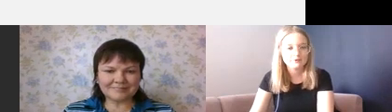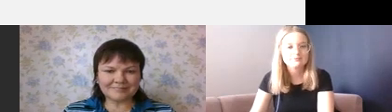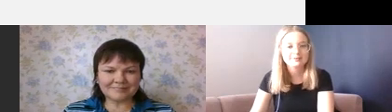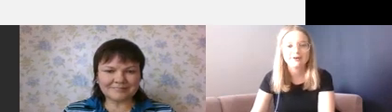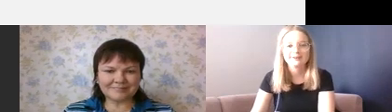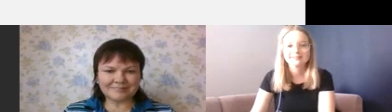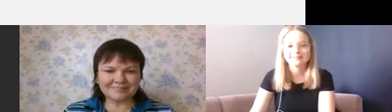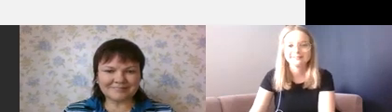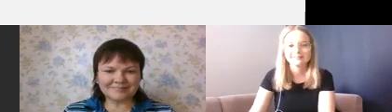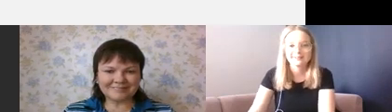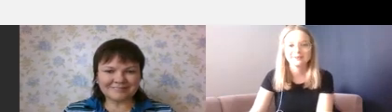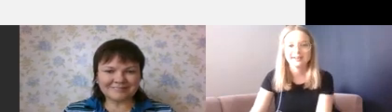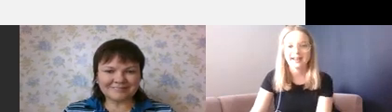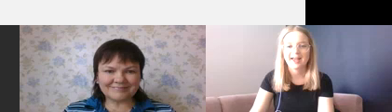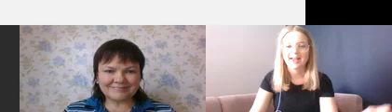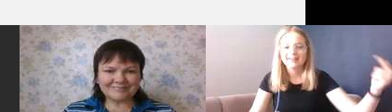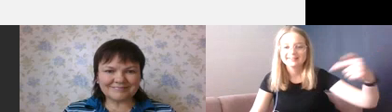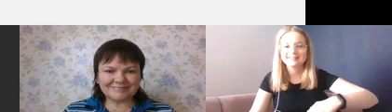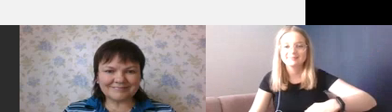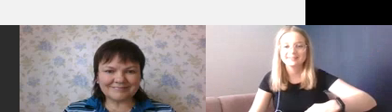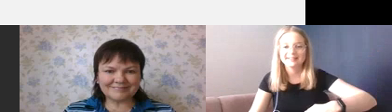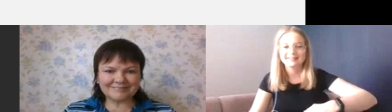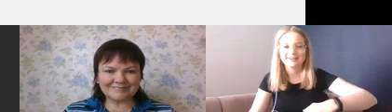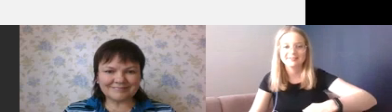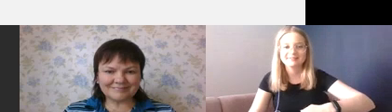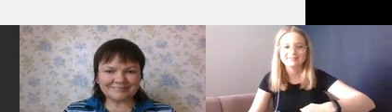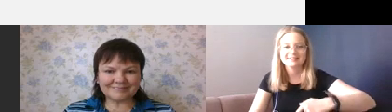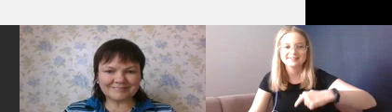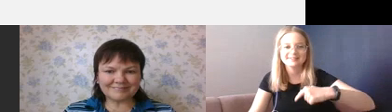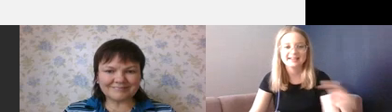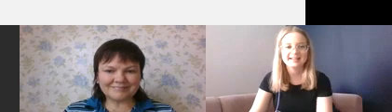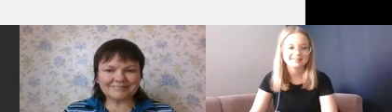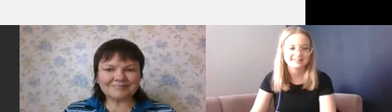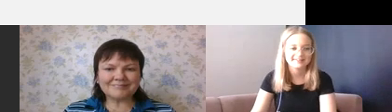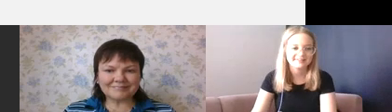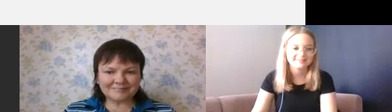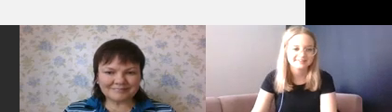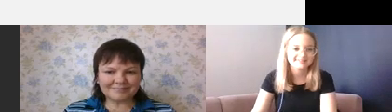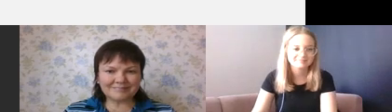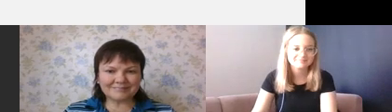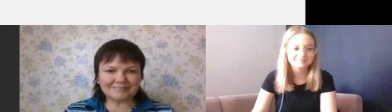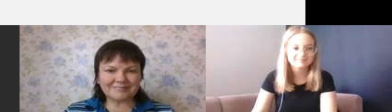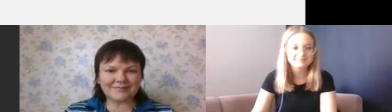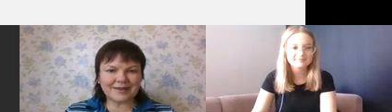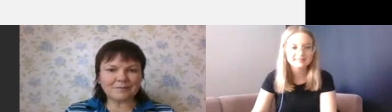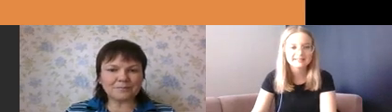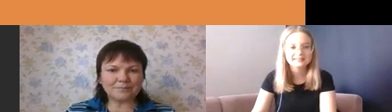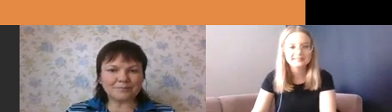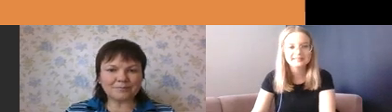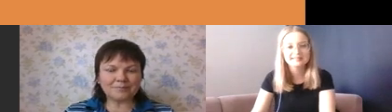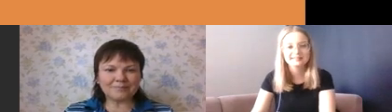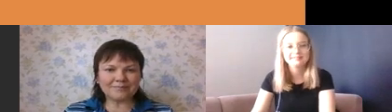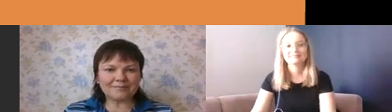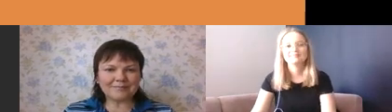et jah, aga proovime täna natukene teistpidi, et alustame siis eneseteadlikkust.